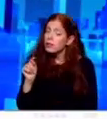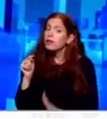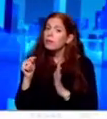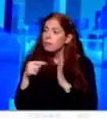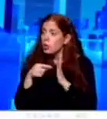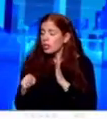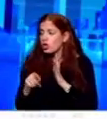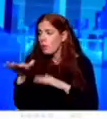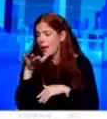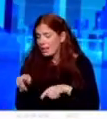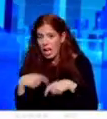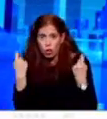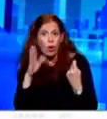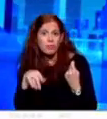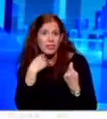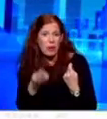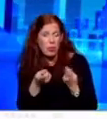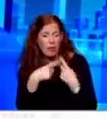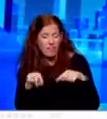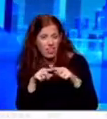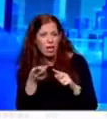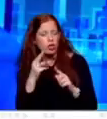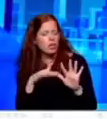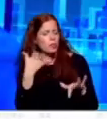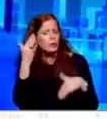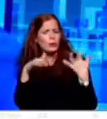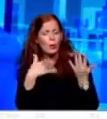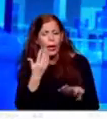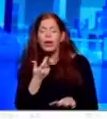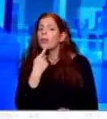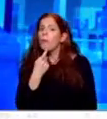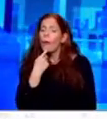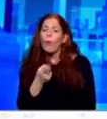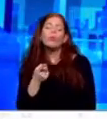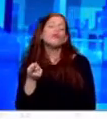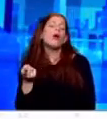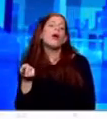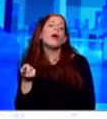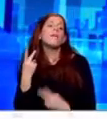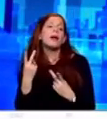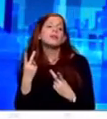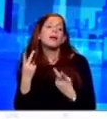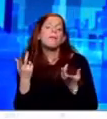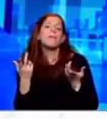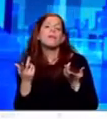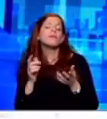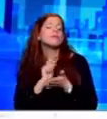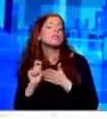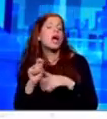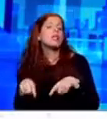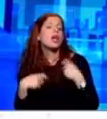מערכת החינוך, גם זה נאמר בוועדה היום שהייתה מאוד סוערת, מתוך זה שבעצם משרד